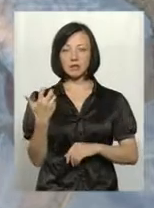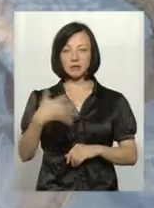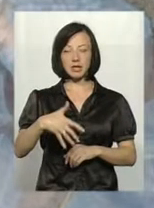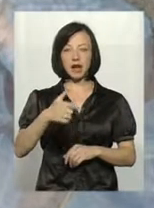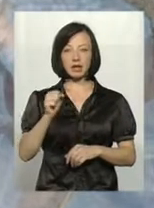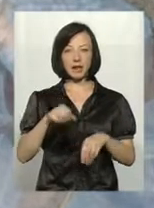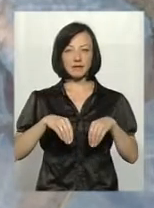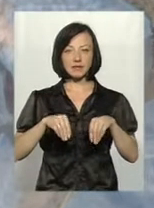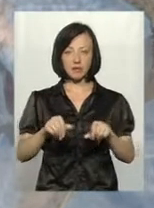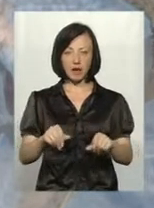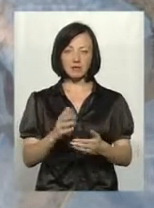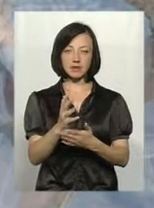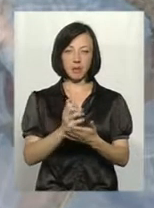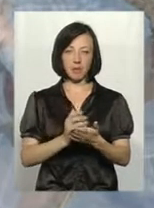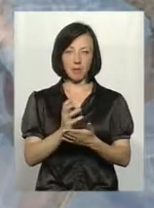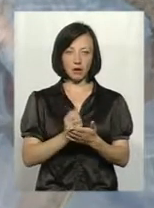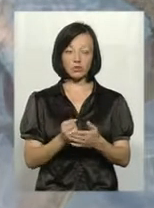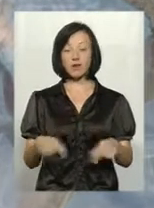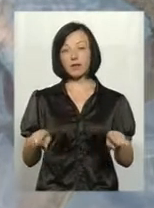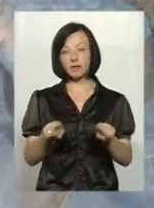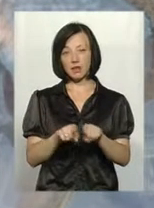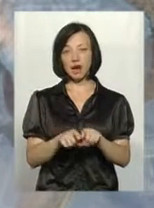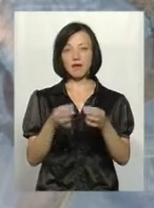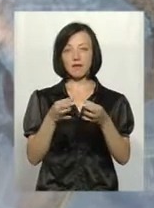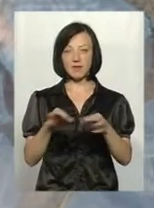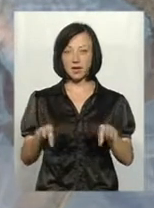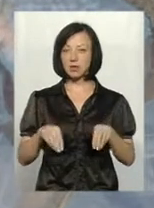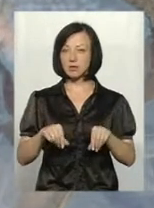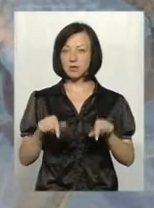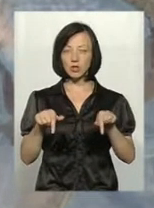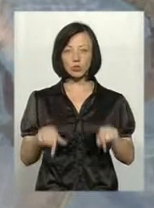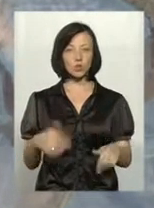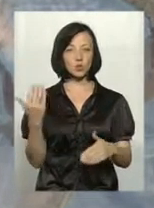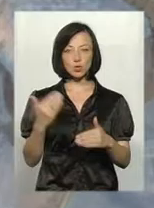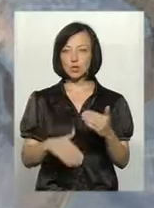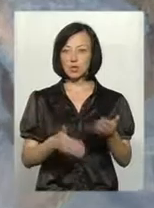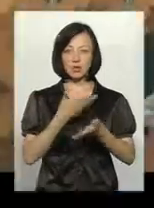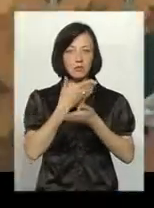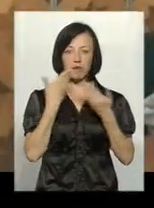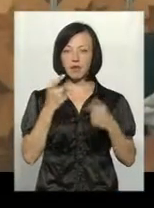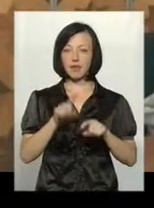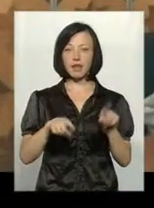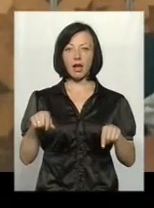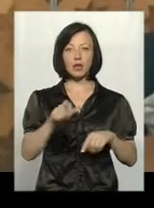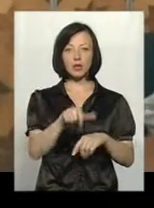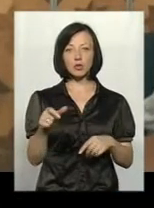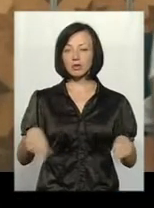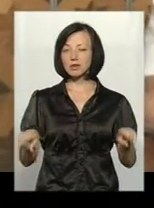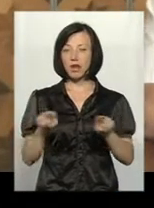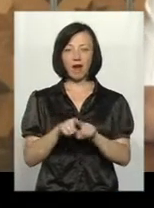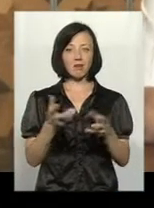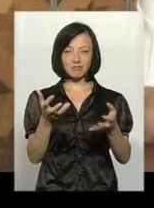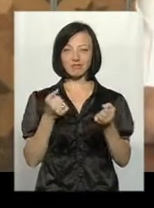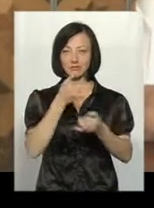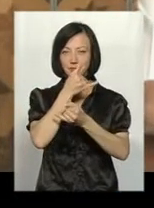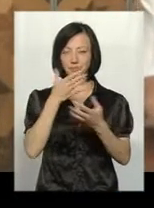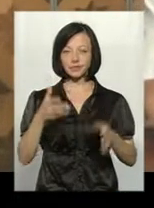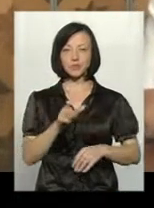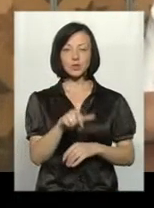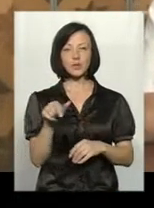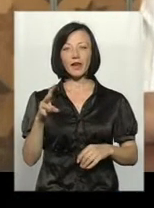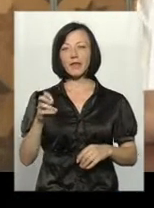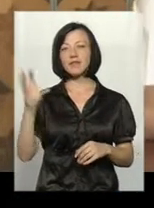гектарів земель із запасу. А відтак вільної землі тут уже немає. Деяким жителям вона так і не дісталася. Люди